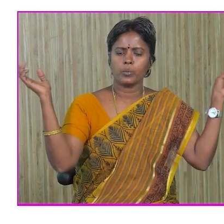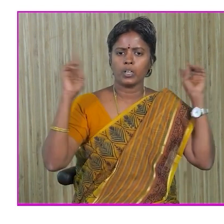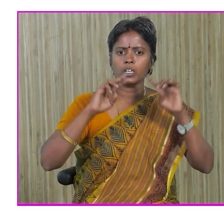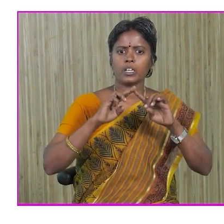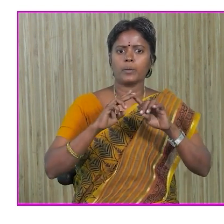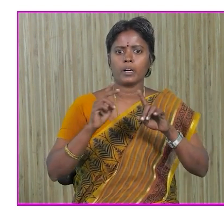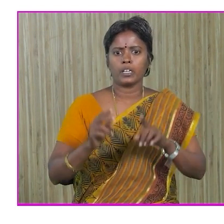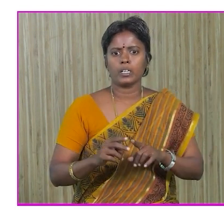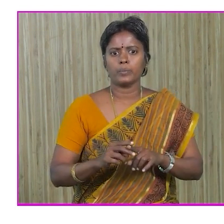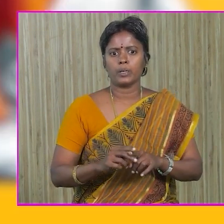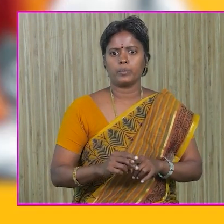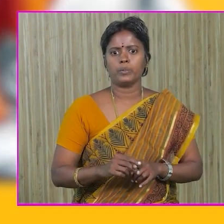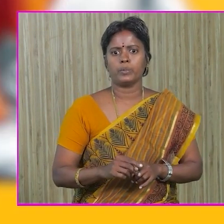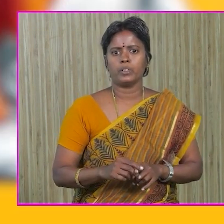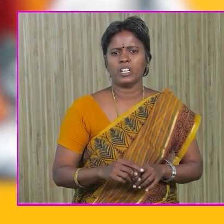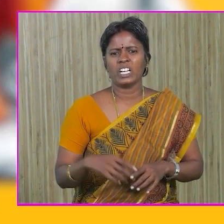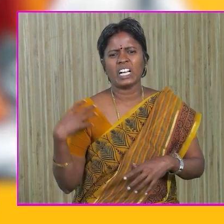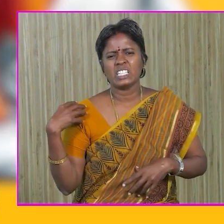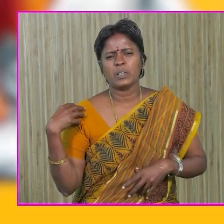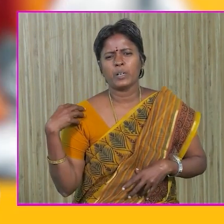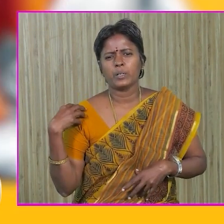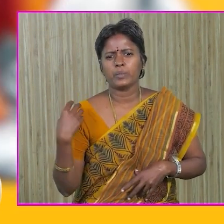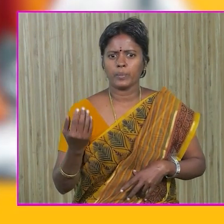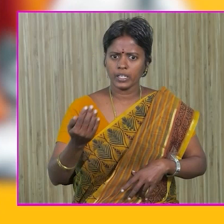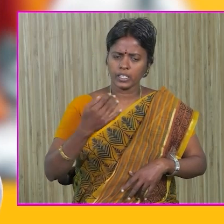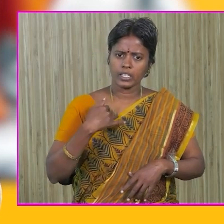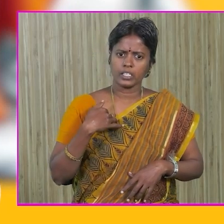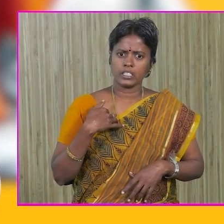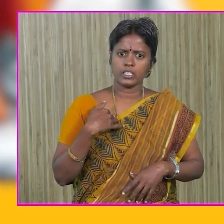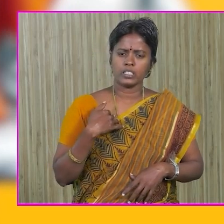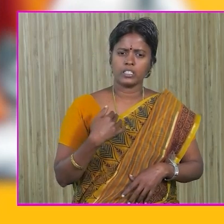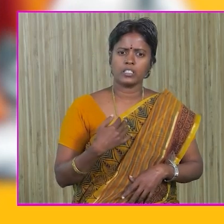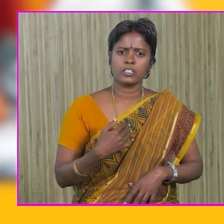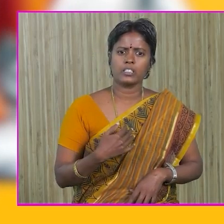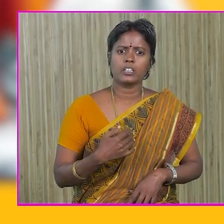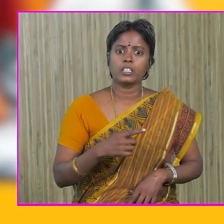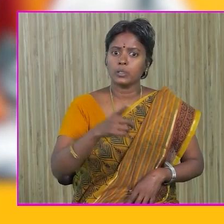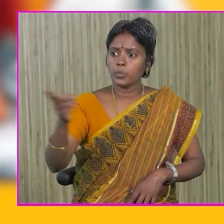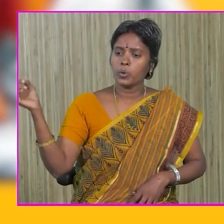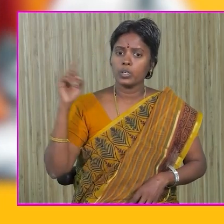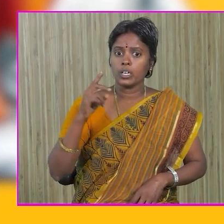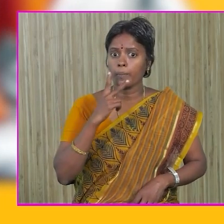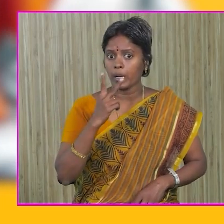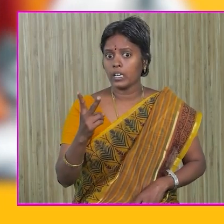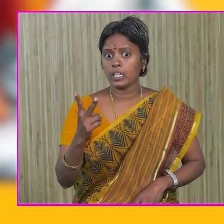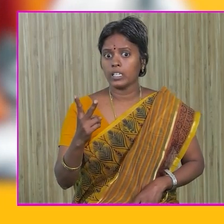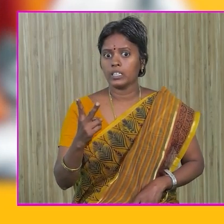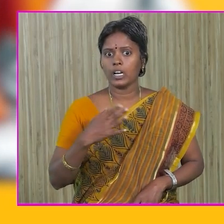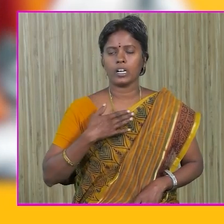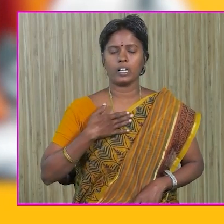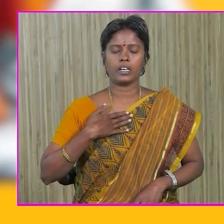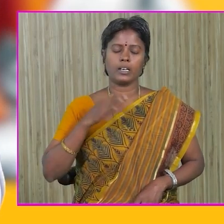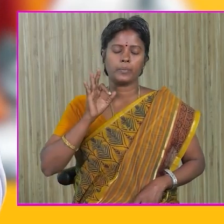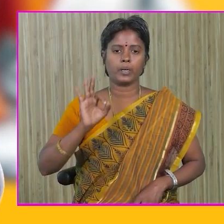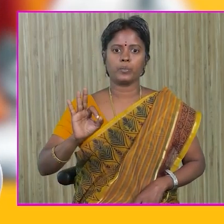இடர்பாடு நேரங்களில்தான் நமக்கு கிடைக்கிறது. இது போன்ற மக்களைத்தான் பண்புடையவர்கள் என்று நாம்